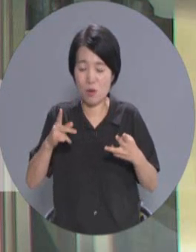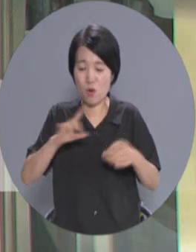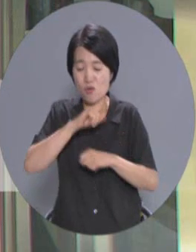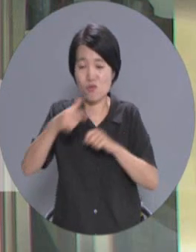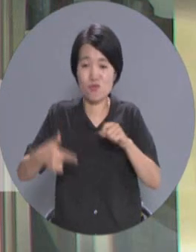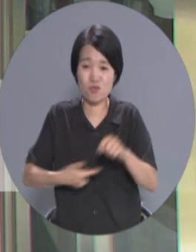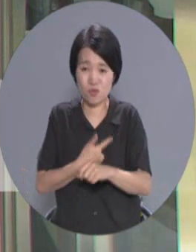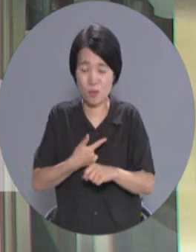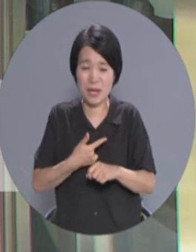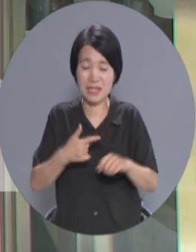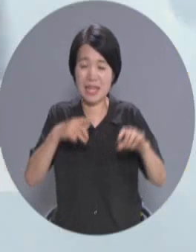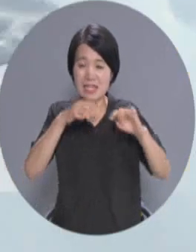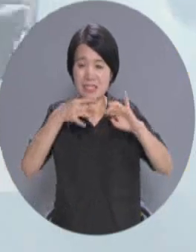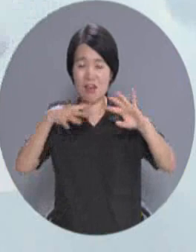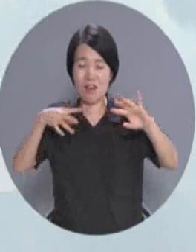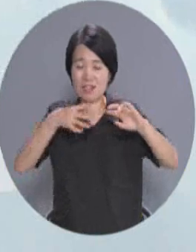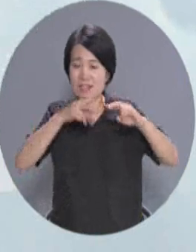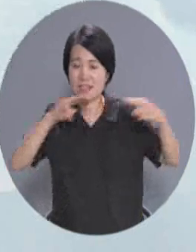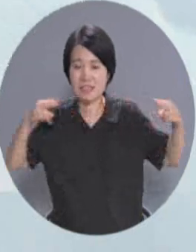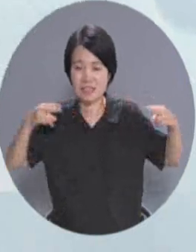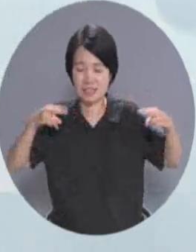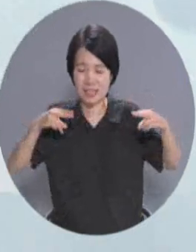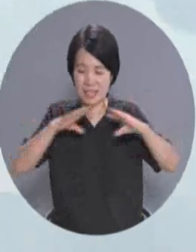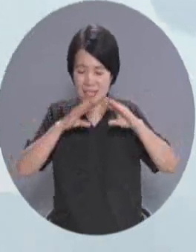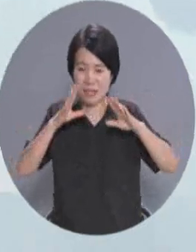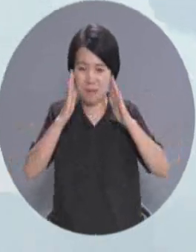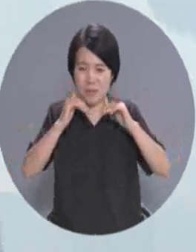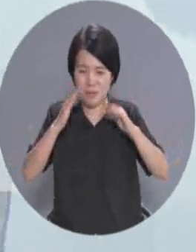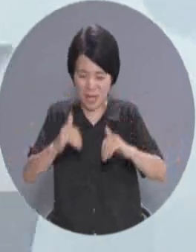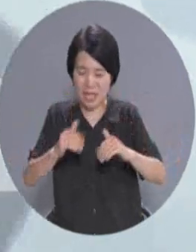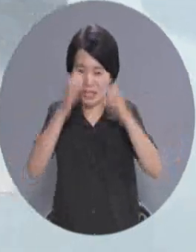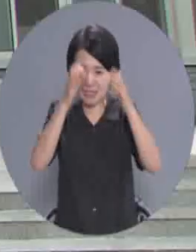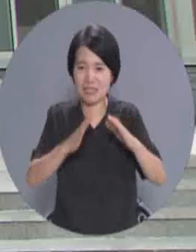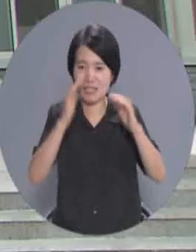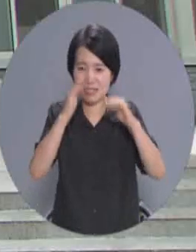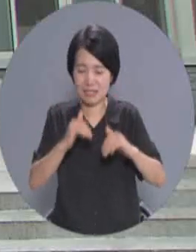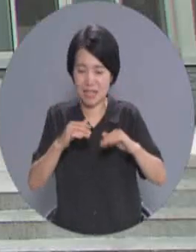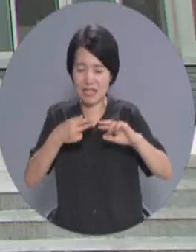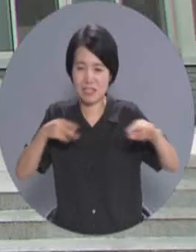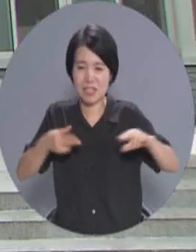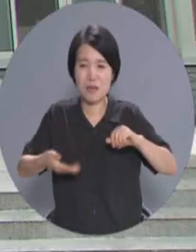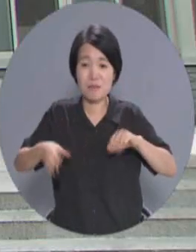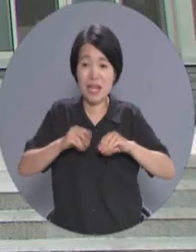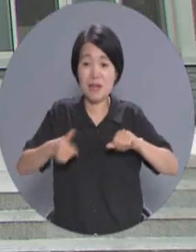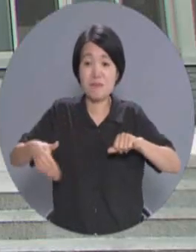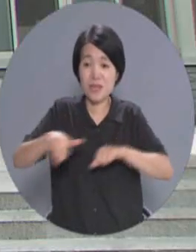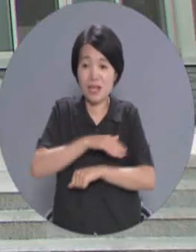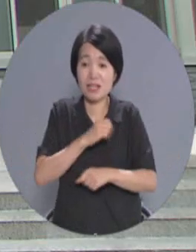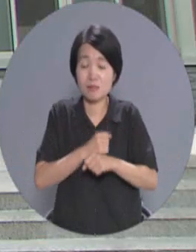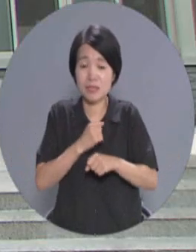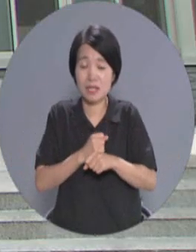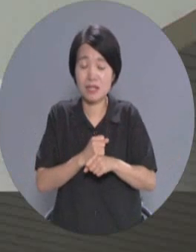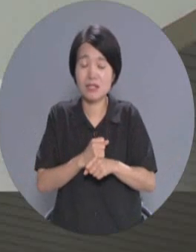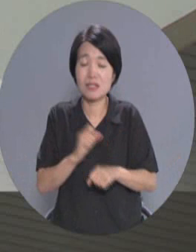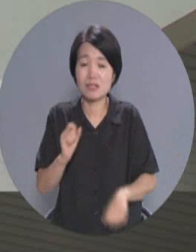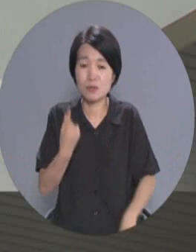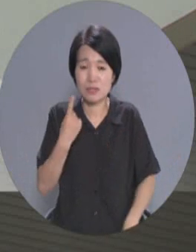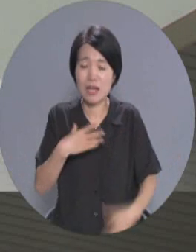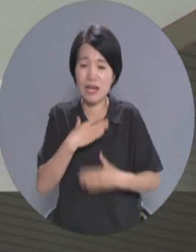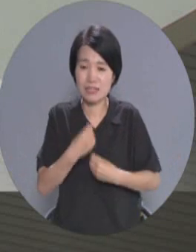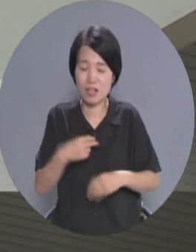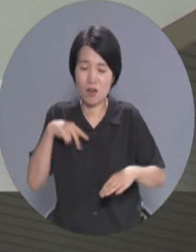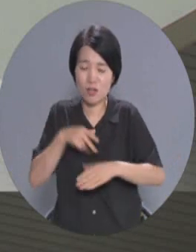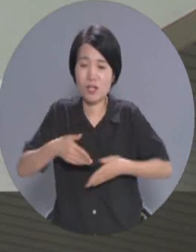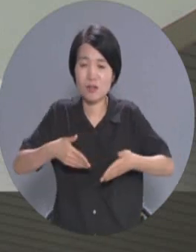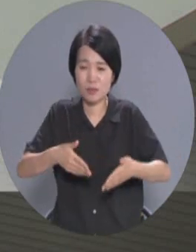있는 지상 전주를 철거하고 지중화한다고 밝혔습니다. 순천시는 이번 사업을 통해 안전하고